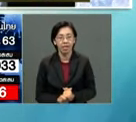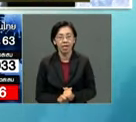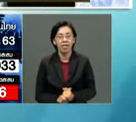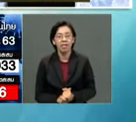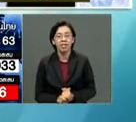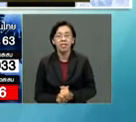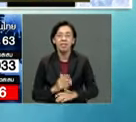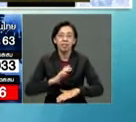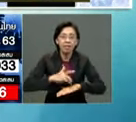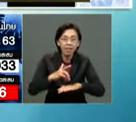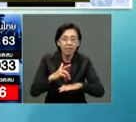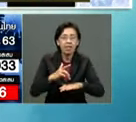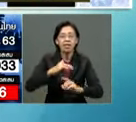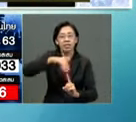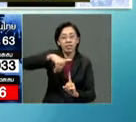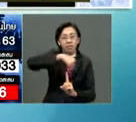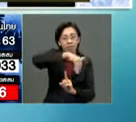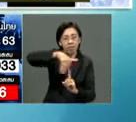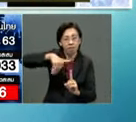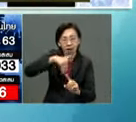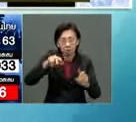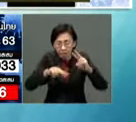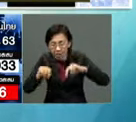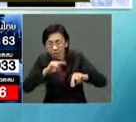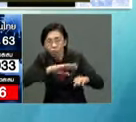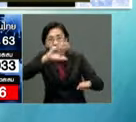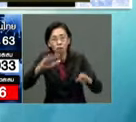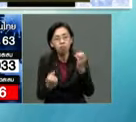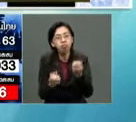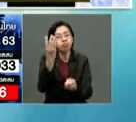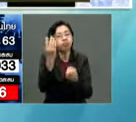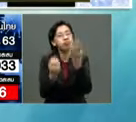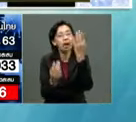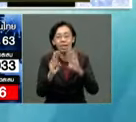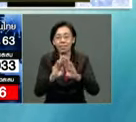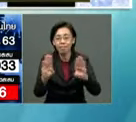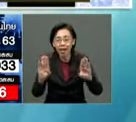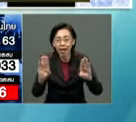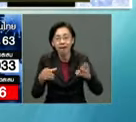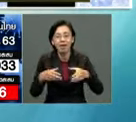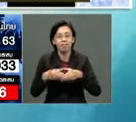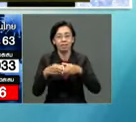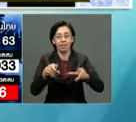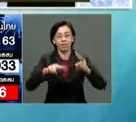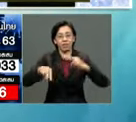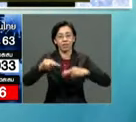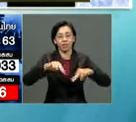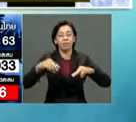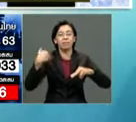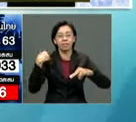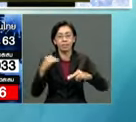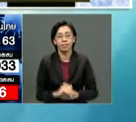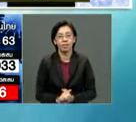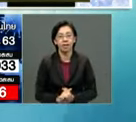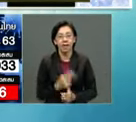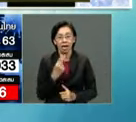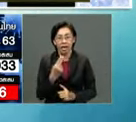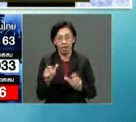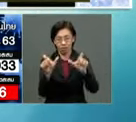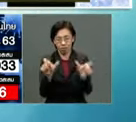รสิ่งแวดล้อมก็จะไปดูเรื่องของอุทยานหรืออะไรทั้งหลายที่เปิดกันอย่างเงี้ยนะฮะก็สิ่งต่างๆจะเกิดขึ้นอยู่ทางด้